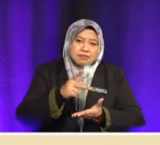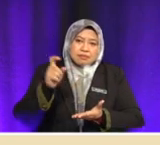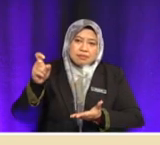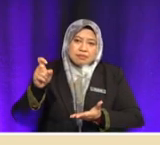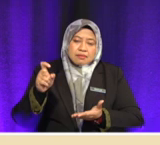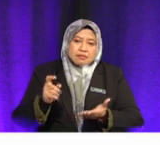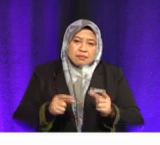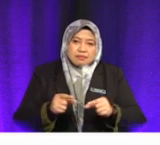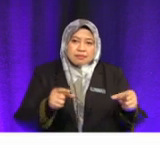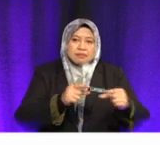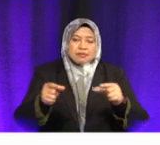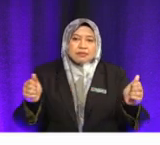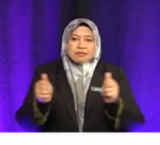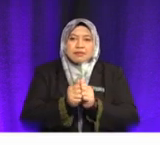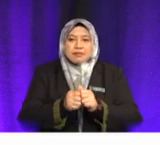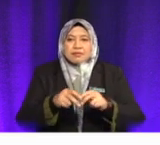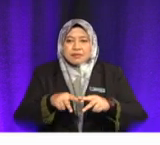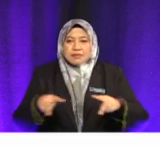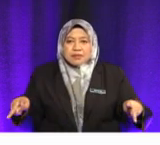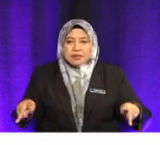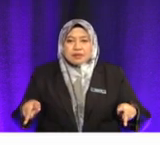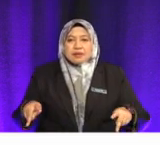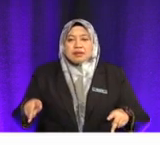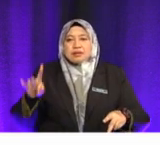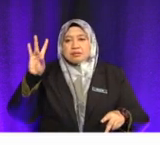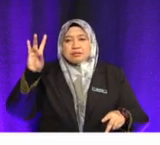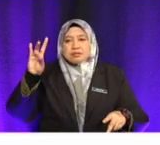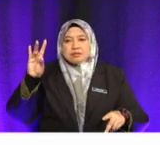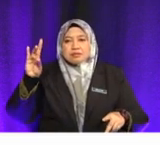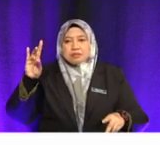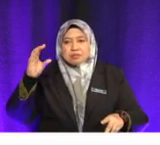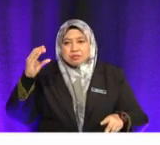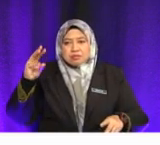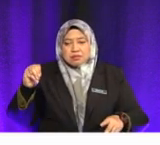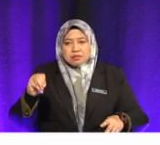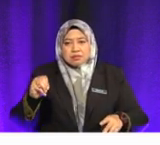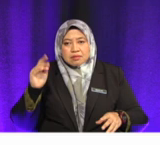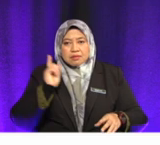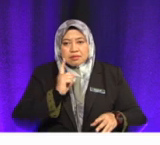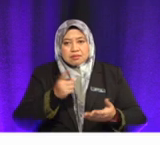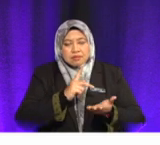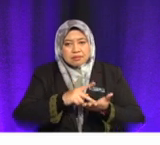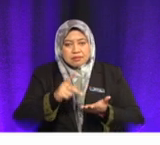bergerak dengan jaraknya 7 unit dari e Oke kita kirim